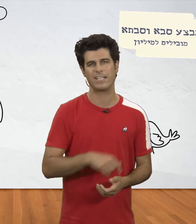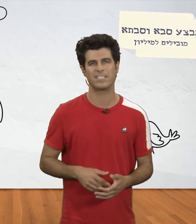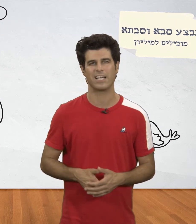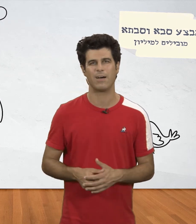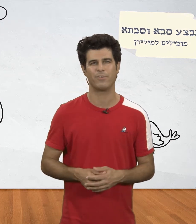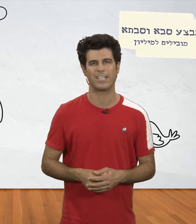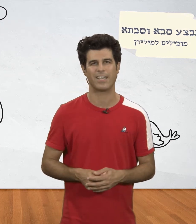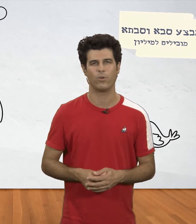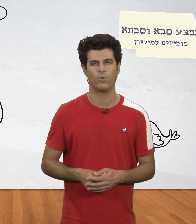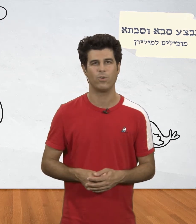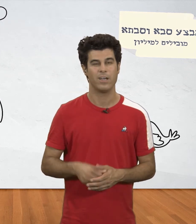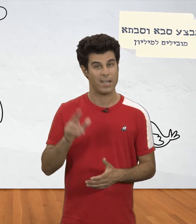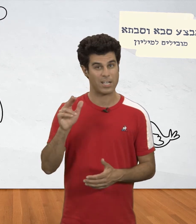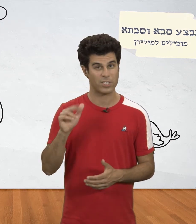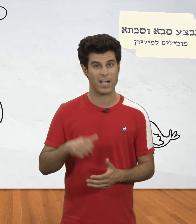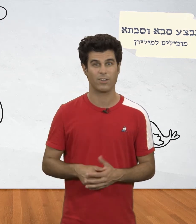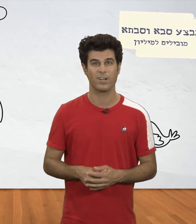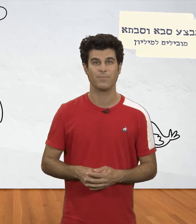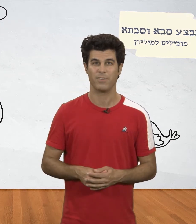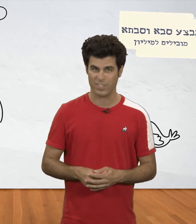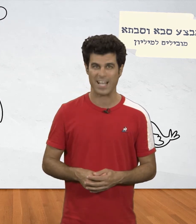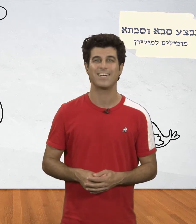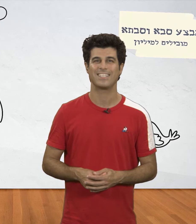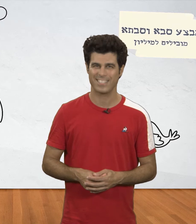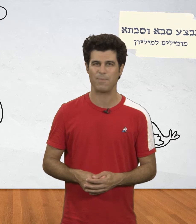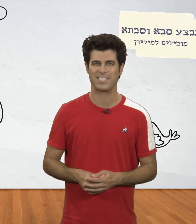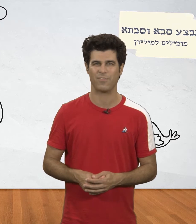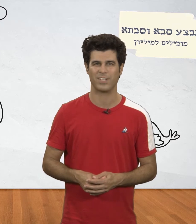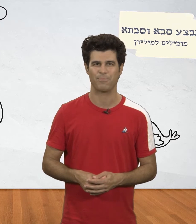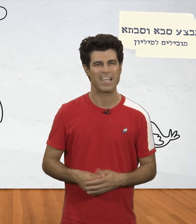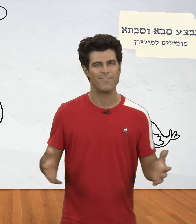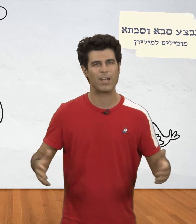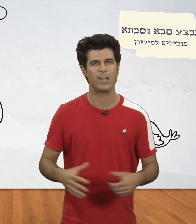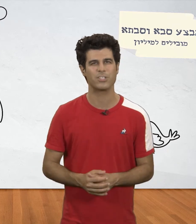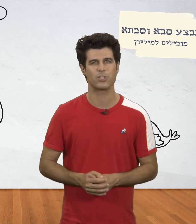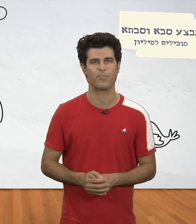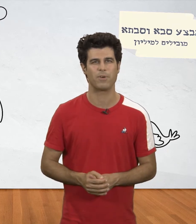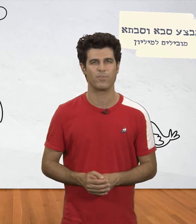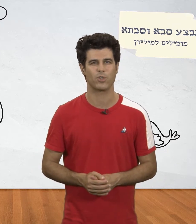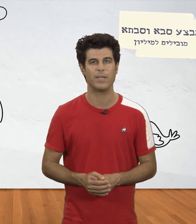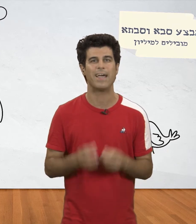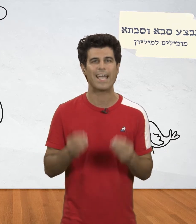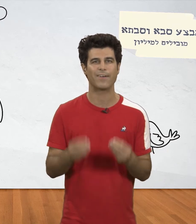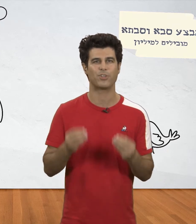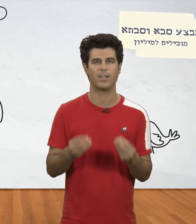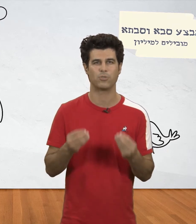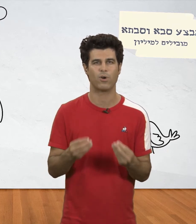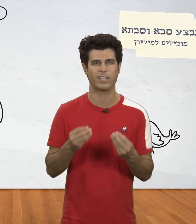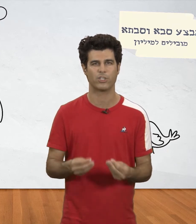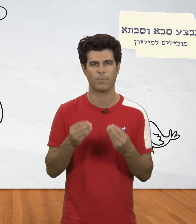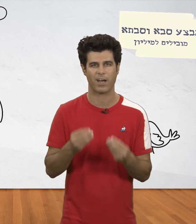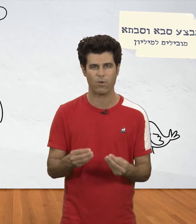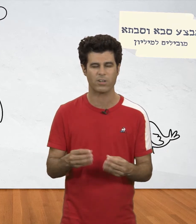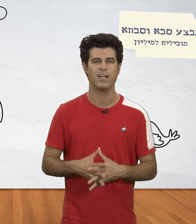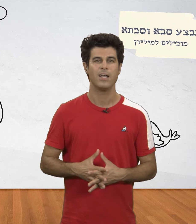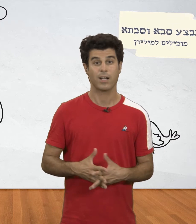תעלו לאינסטגרם ותתייגו השטג מבצע סבא סבתא. ולכל אלה שצופים בנו ושואלים איך אפשר לשמור על